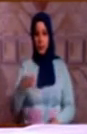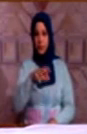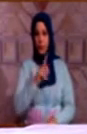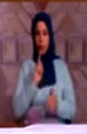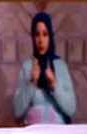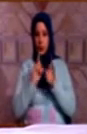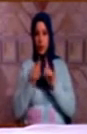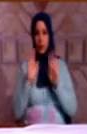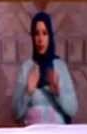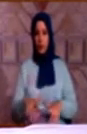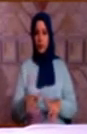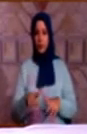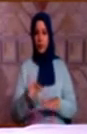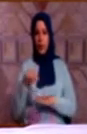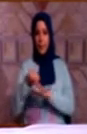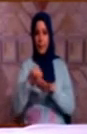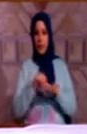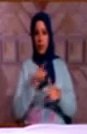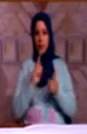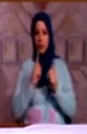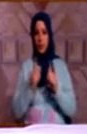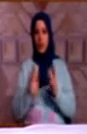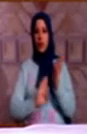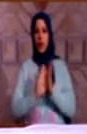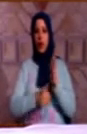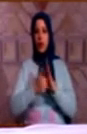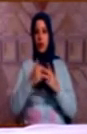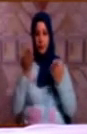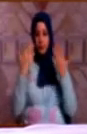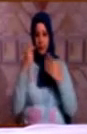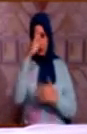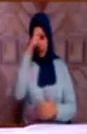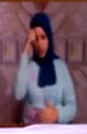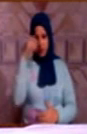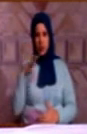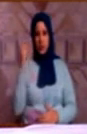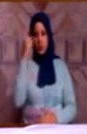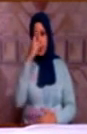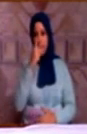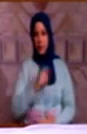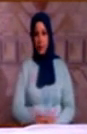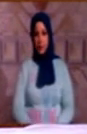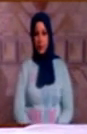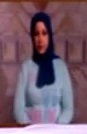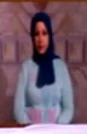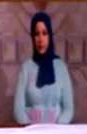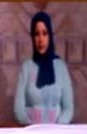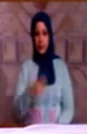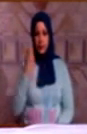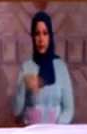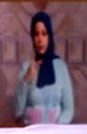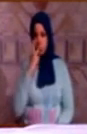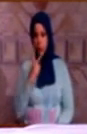الامريكيه فيها ولايات درجات حرارها حرارتها فظيعه اليونان كده اللي بيتابع يعني الموضوع